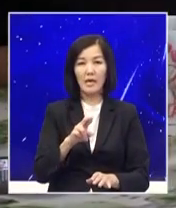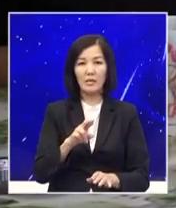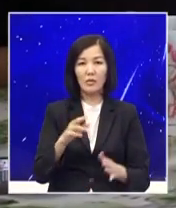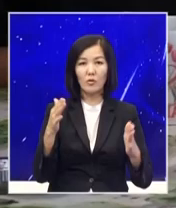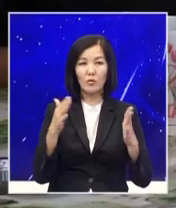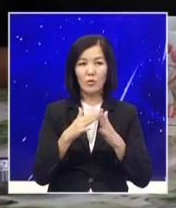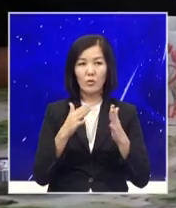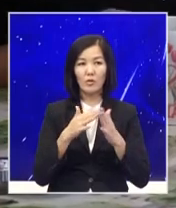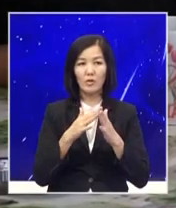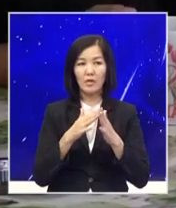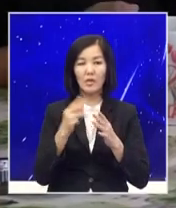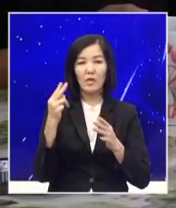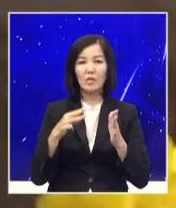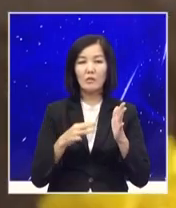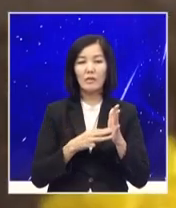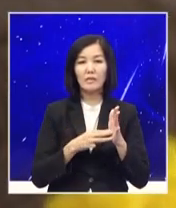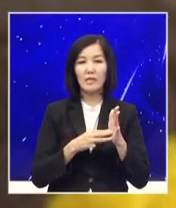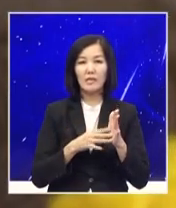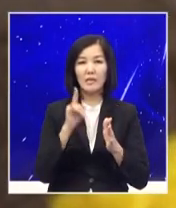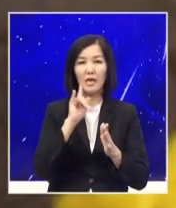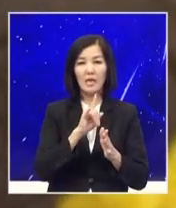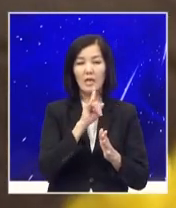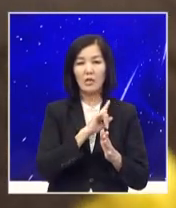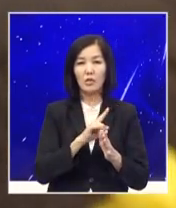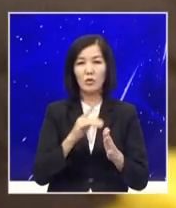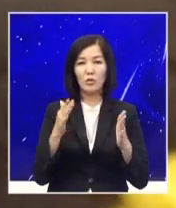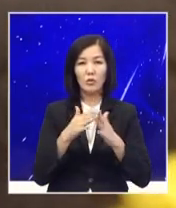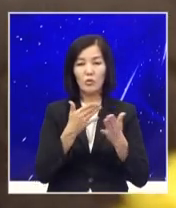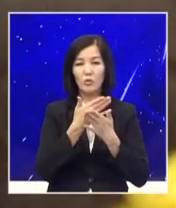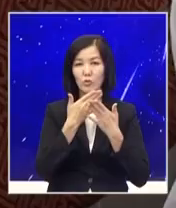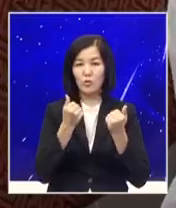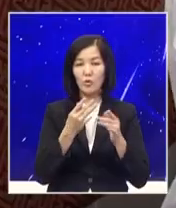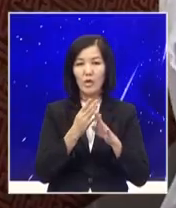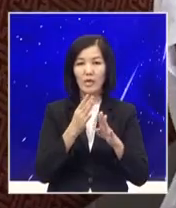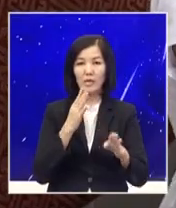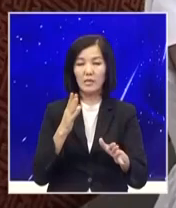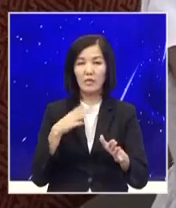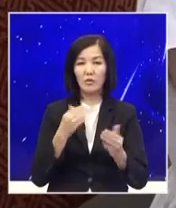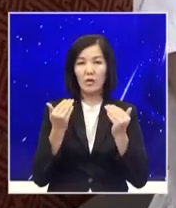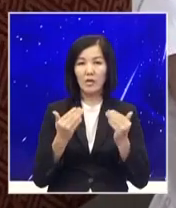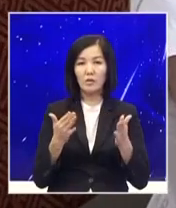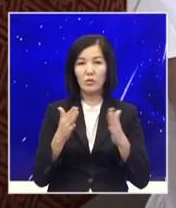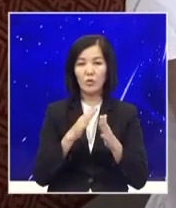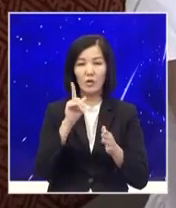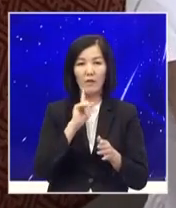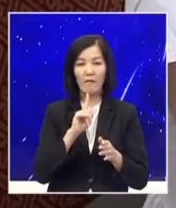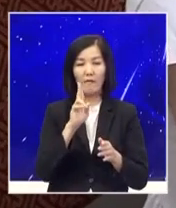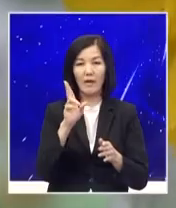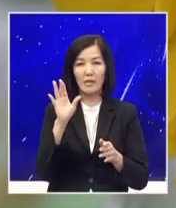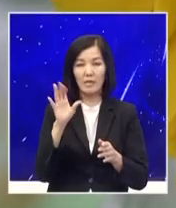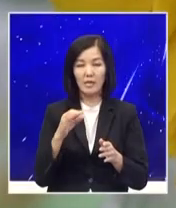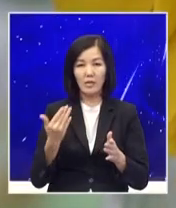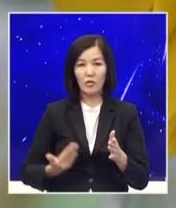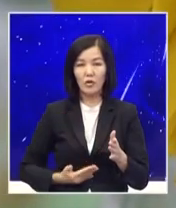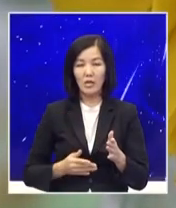шаңырағын нұрландырып отыр. 28 жастағы келіншек баспанасыз, 6 жылдан бері үй кезегінде тұр. Әзірге үй жалдап тұрса да